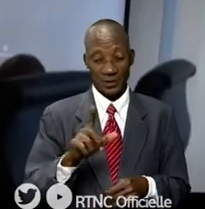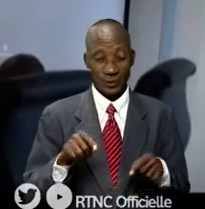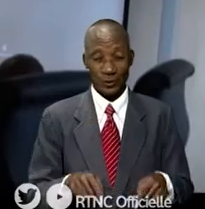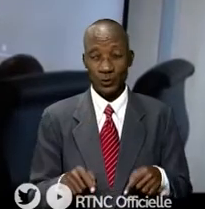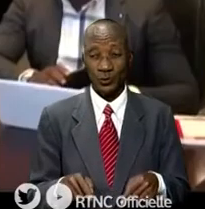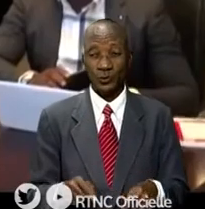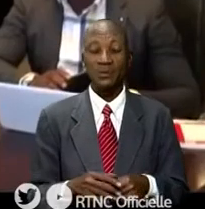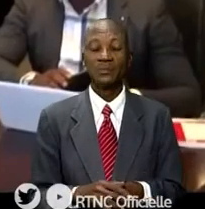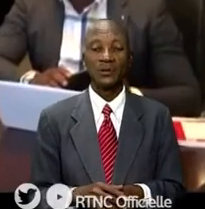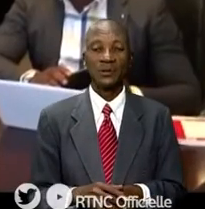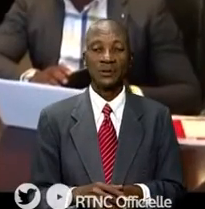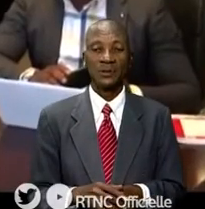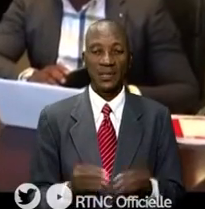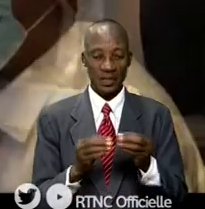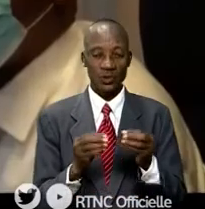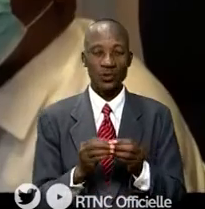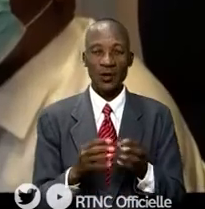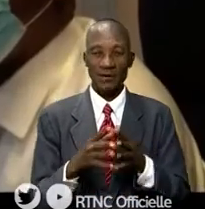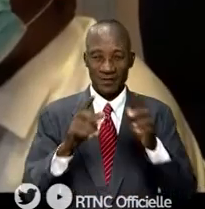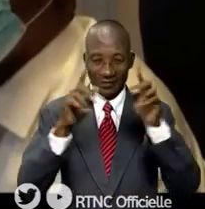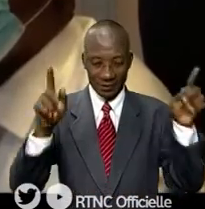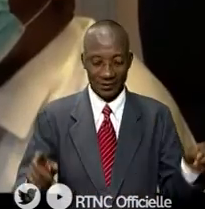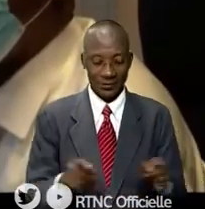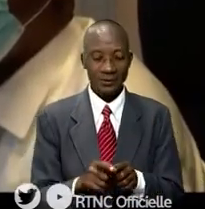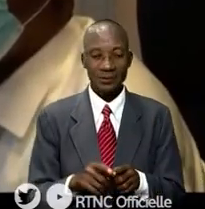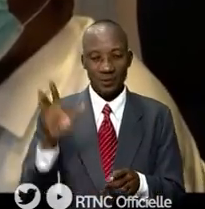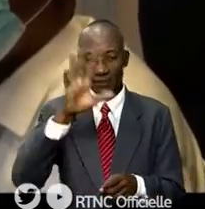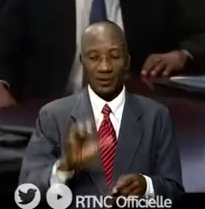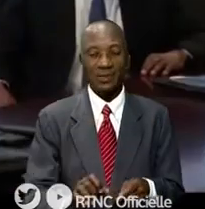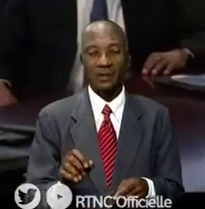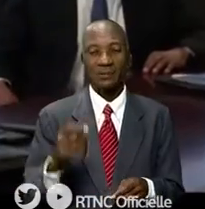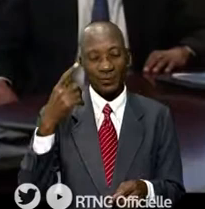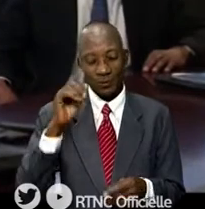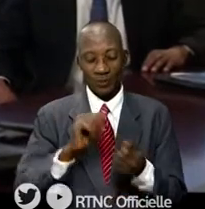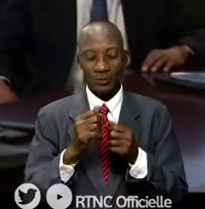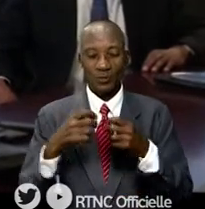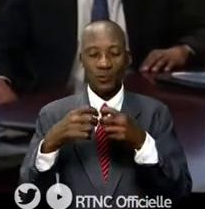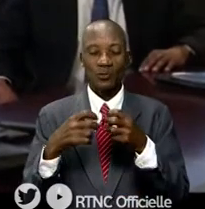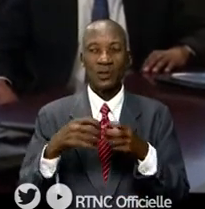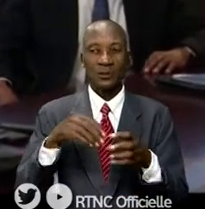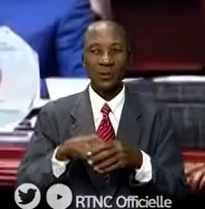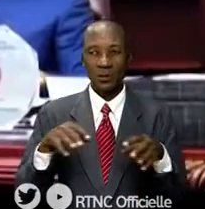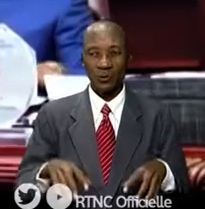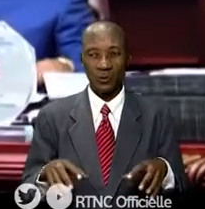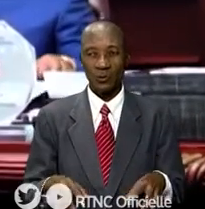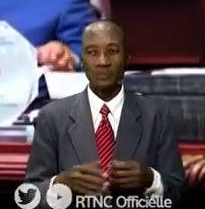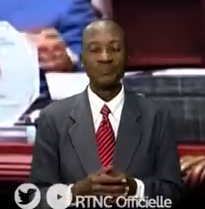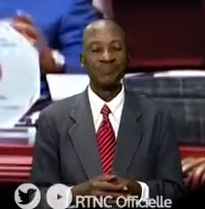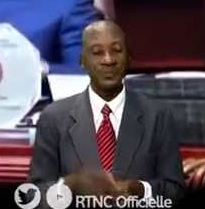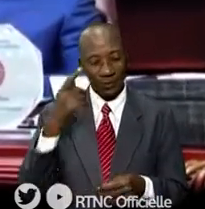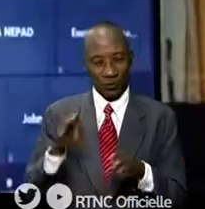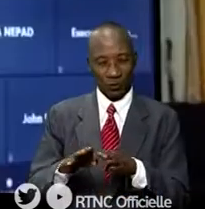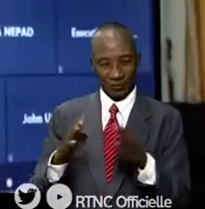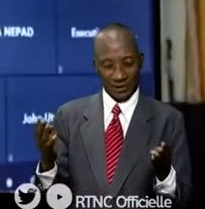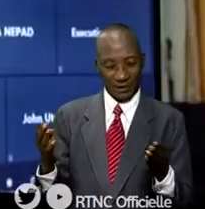par visioconférence de la conférence panafricaine sur le Grand Inga et l'hydroélectricité en République démocratique du Congo. Dans son mot d'ouverture, le chef